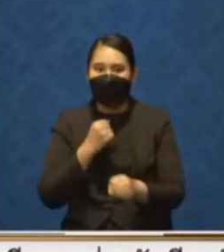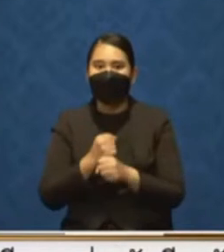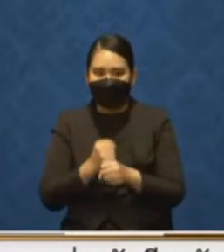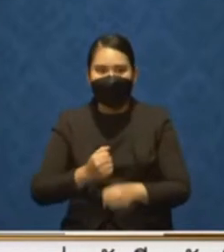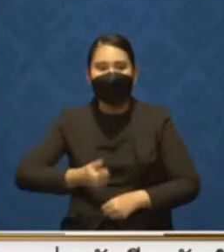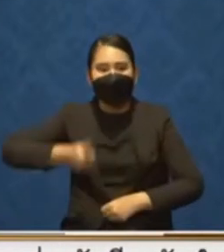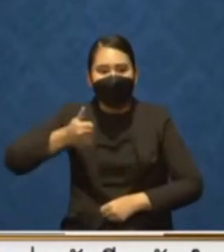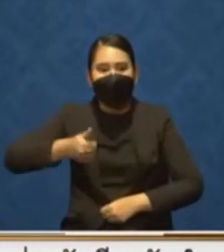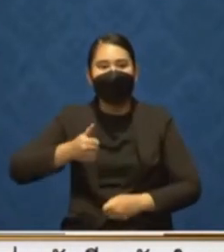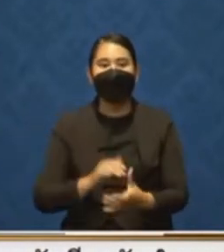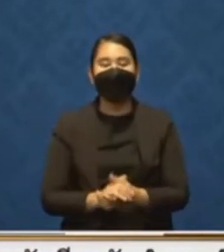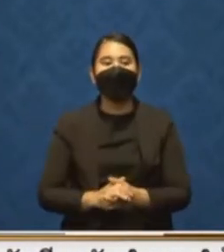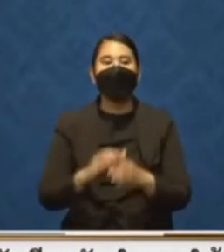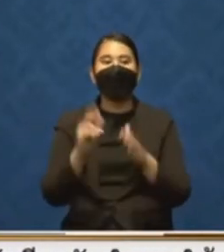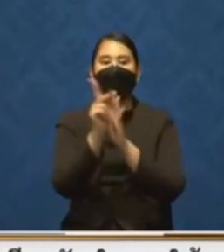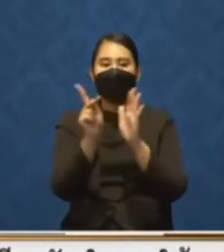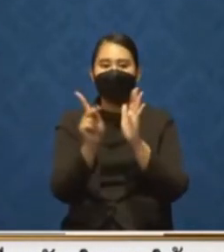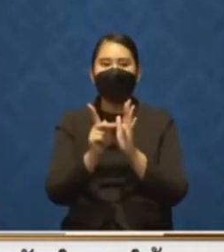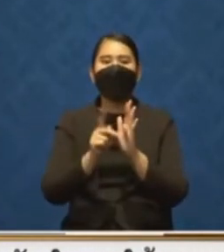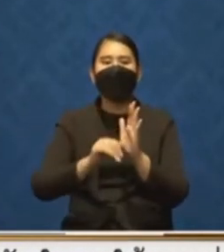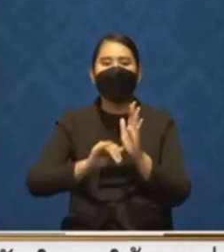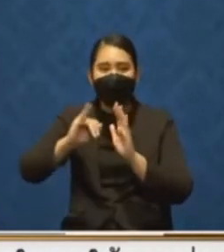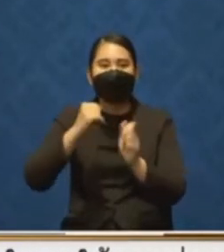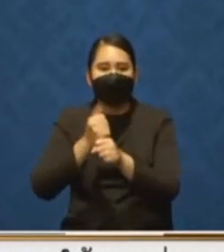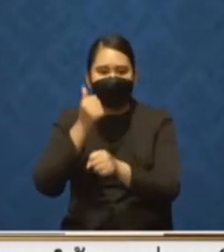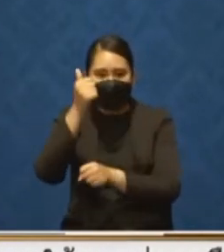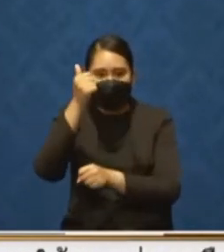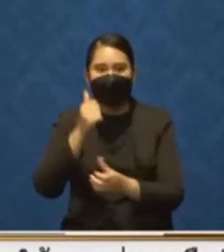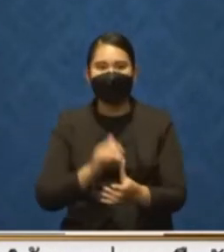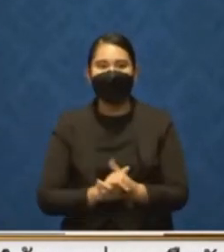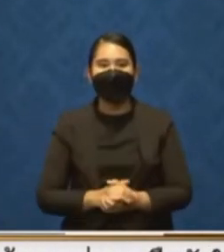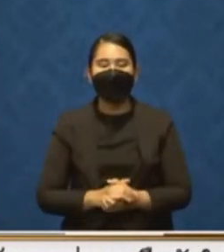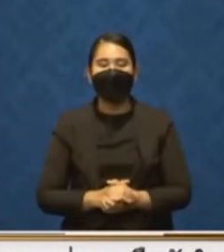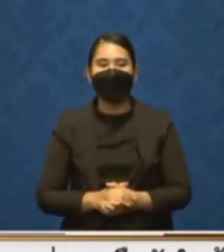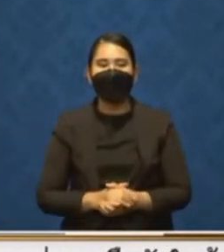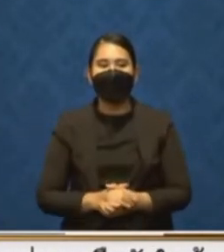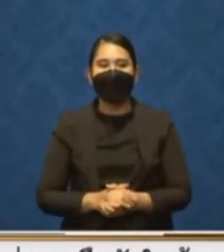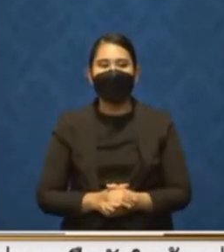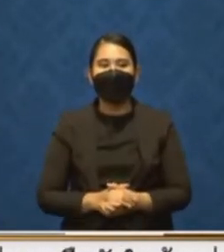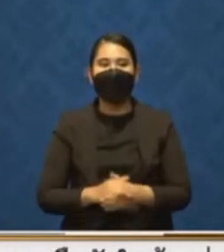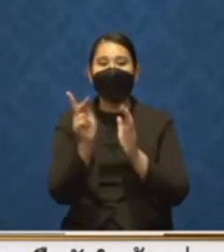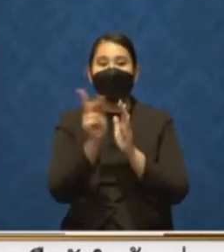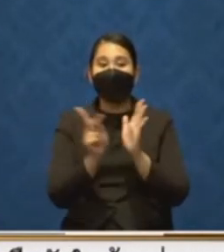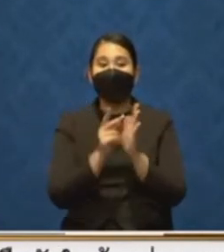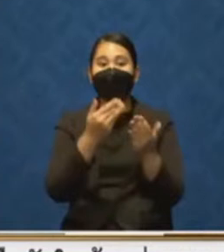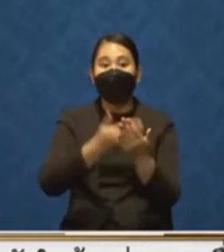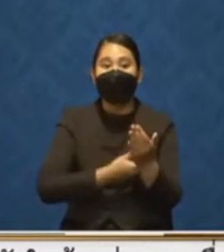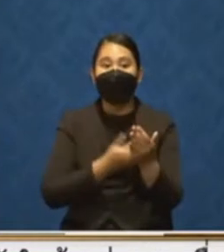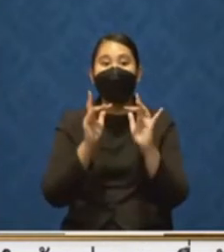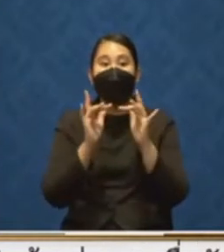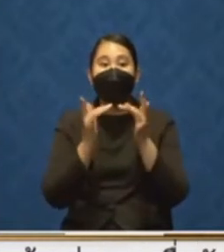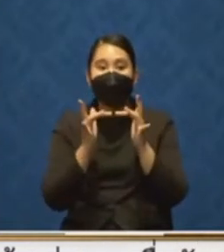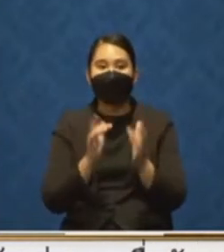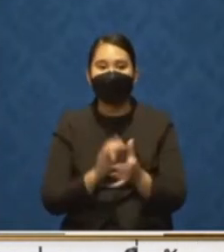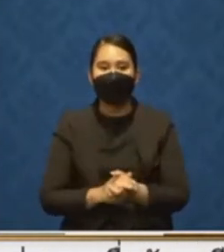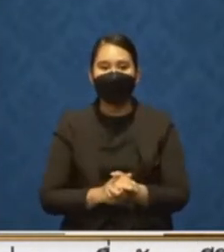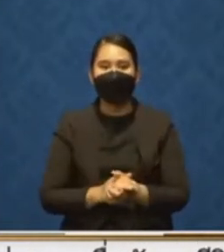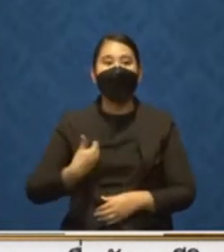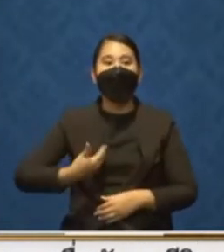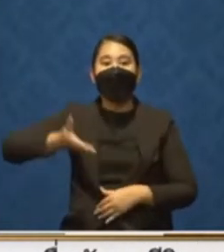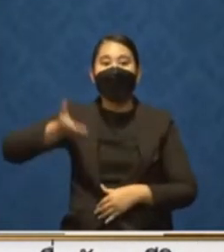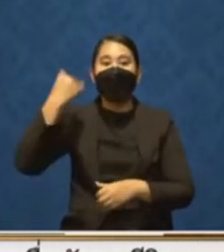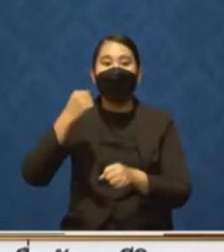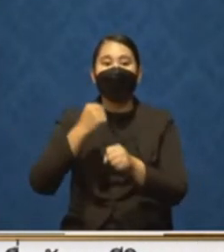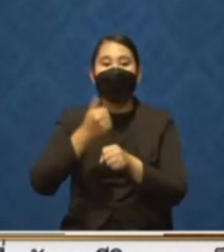จริงนะคำกฎหมายมันถูกแล้วมันก็ทำได้แล้วกฎหมายหรือออนไลน์เนี่ยก่อนก็ทำไม่ได้ว่ามี